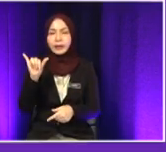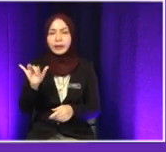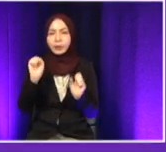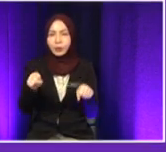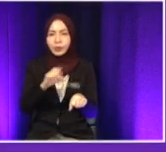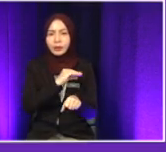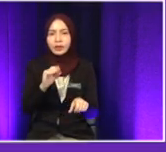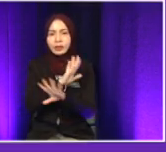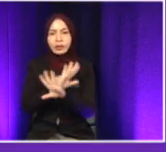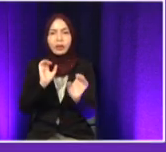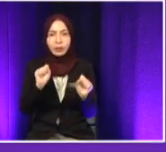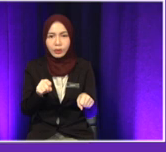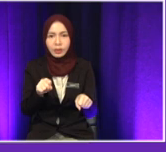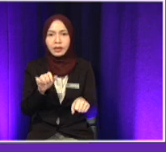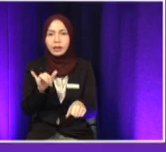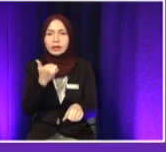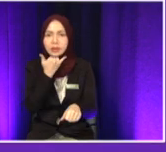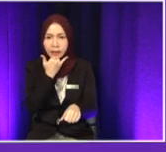kita orang Islam